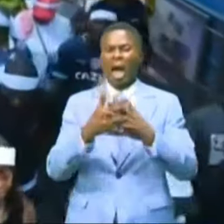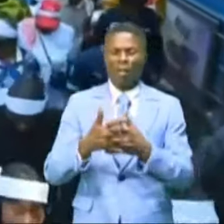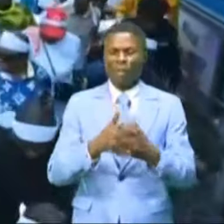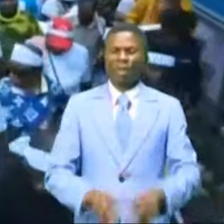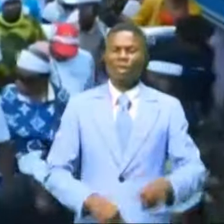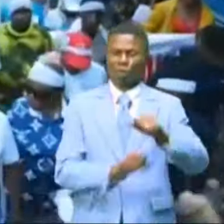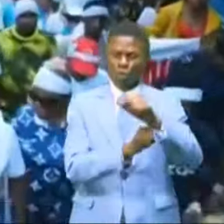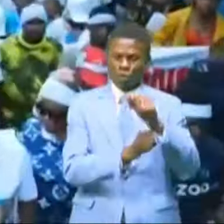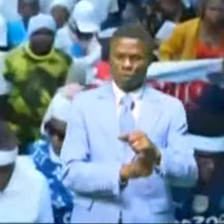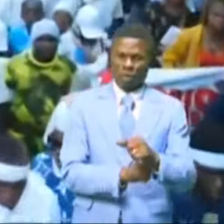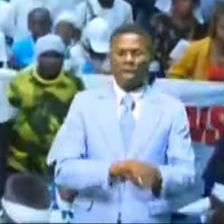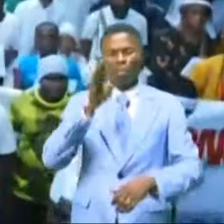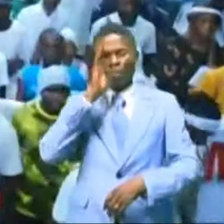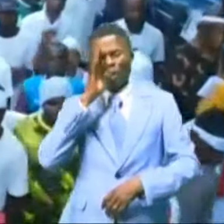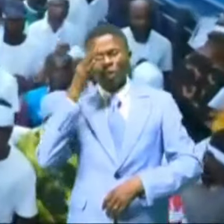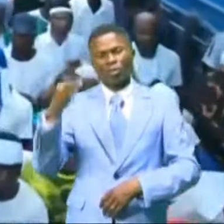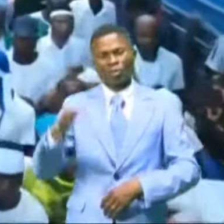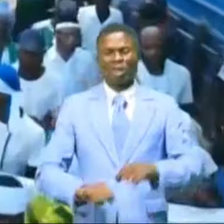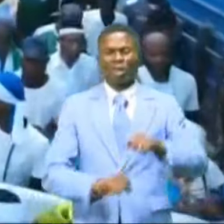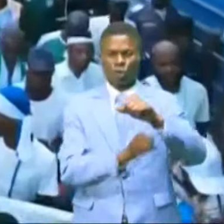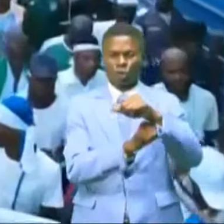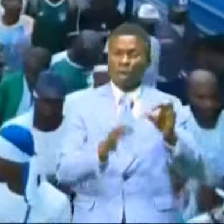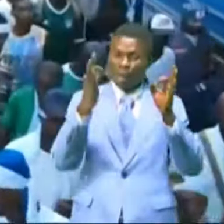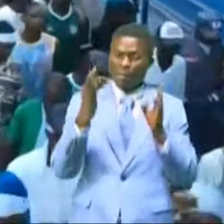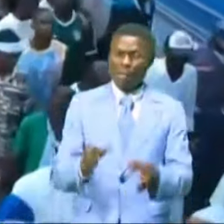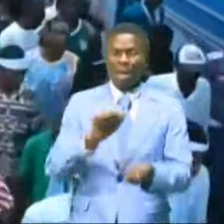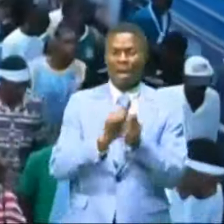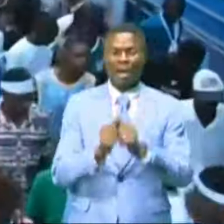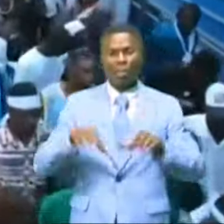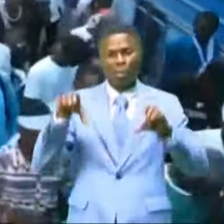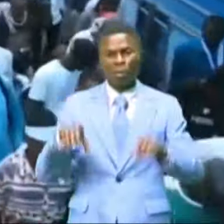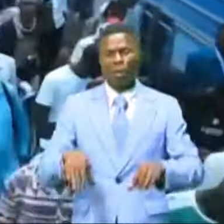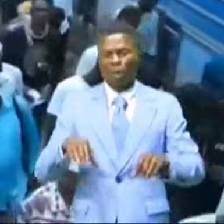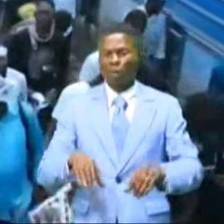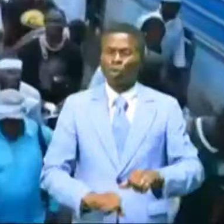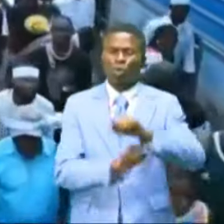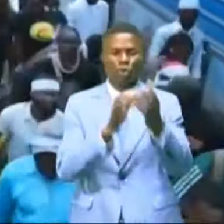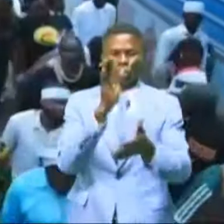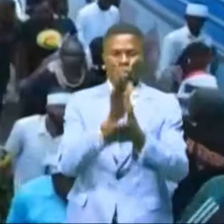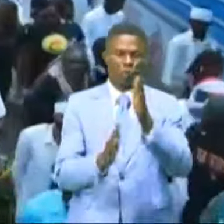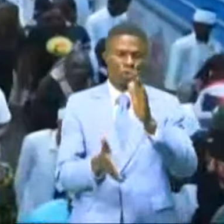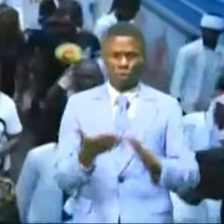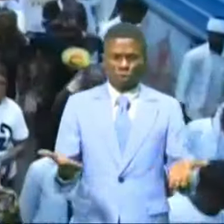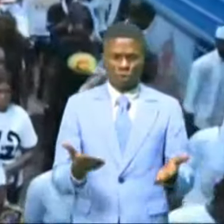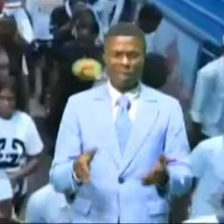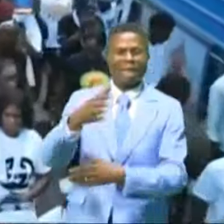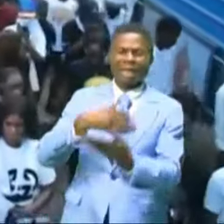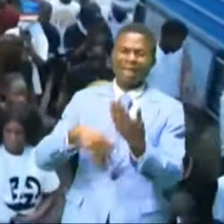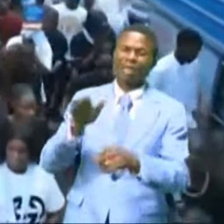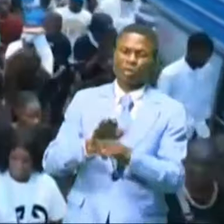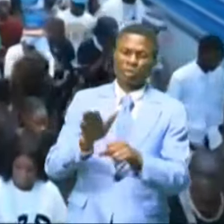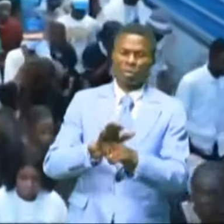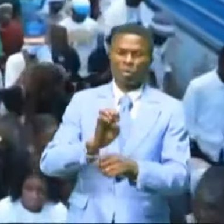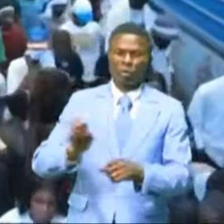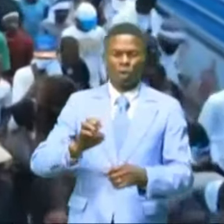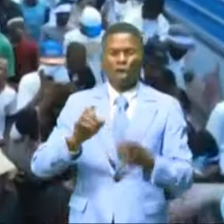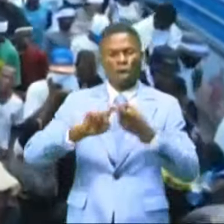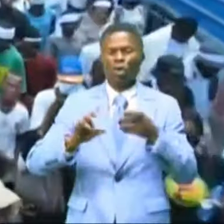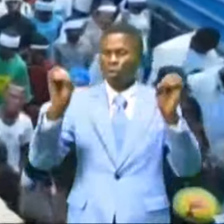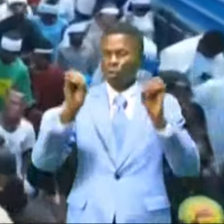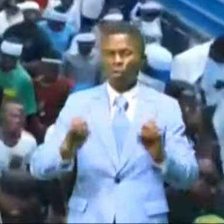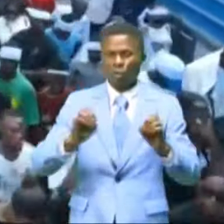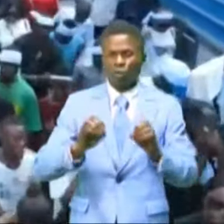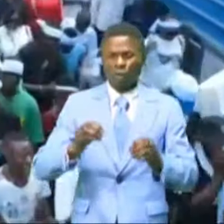les conséquences dévastatrices de la guerre de l'Est qui crée un climat d'insécurité, d'incertitude et